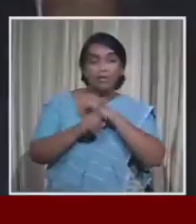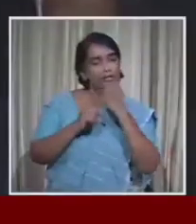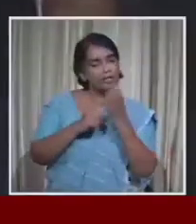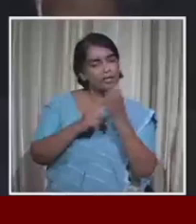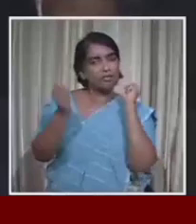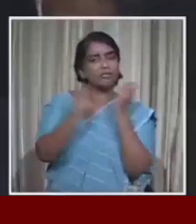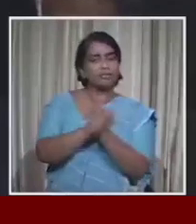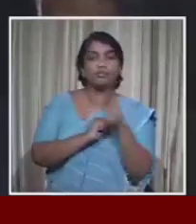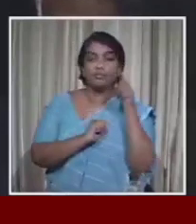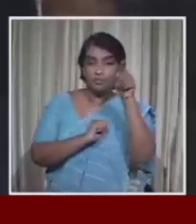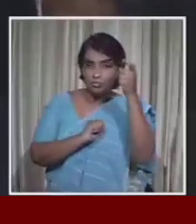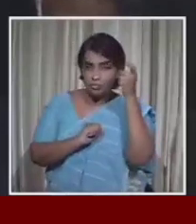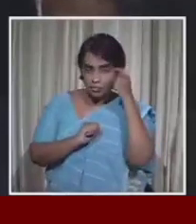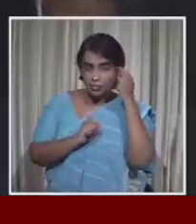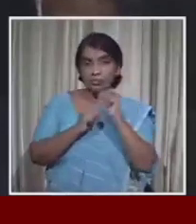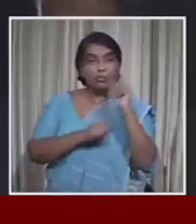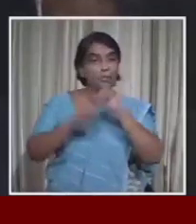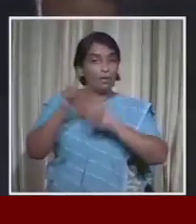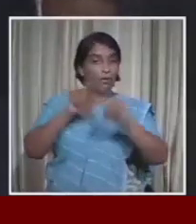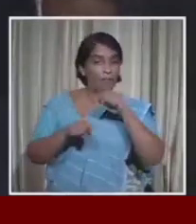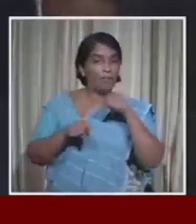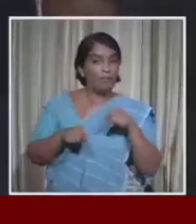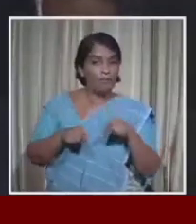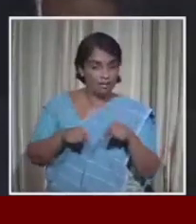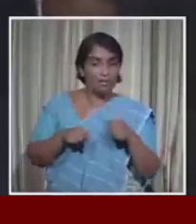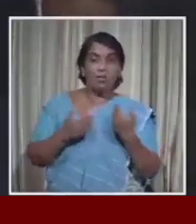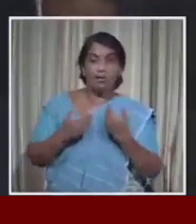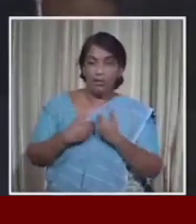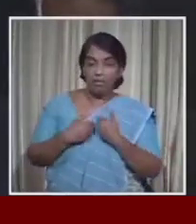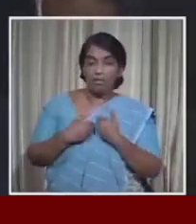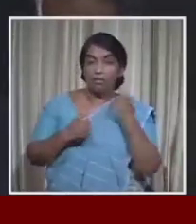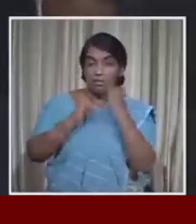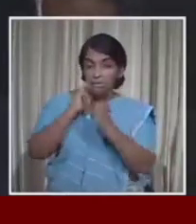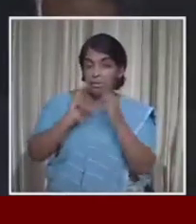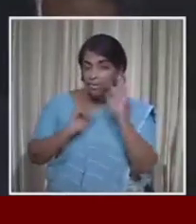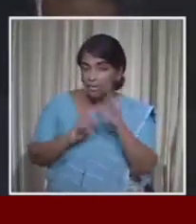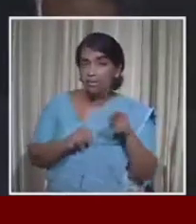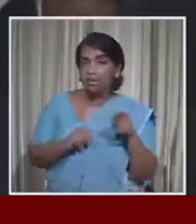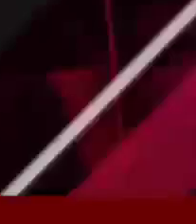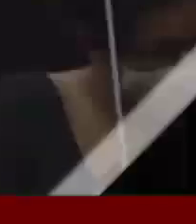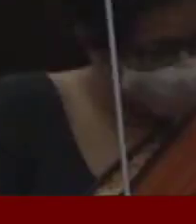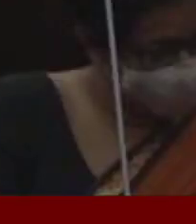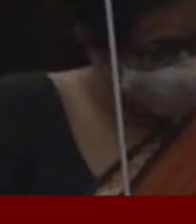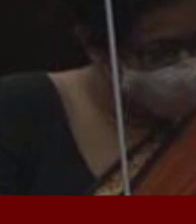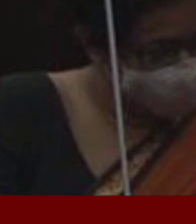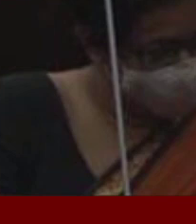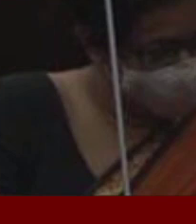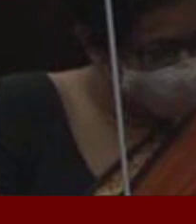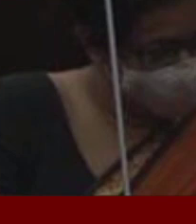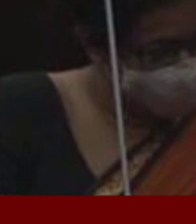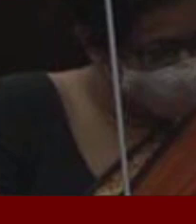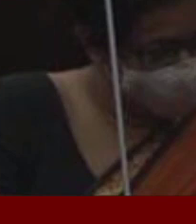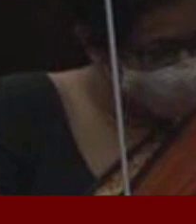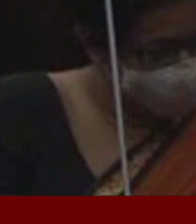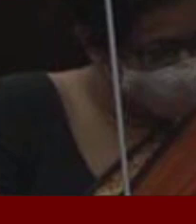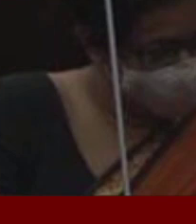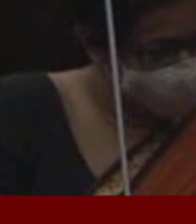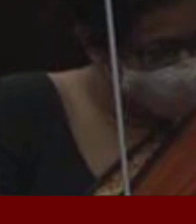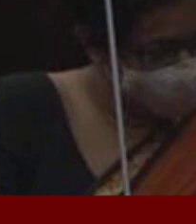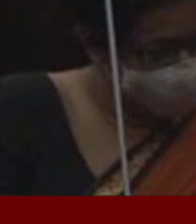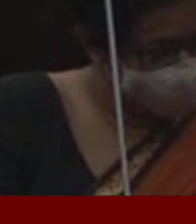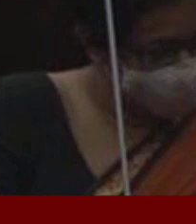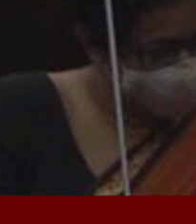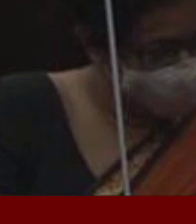கோட்டா மாத்திரமல்ல, கோட்டாவை அழைத்து வந்தவர்களும் வீடுகளுக்கு செல்ல வேண்டும். சரத் பொன்சேகா. குற்றவாளிகள் வெளியேறாமல் இருக்க